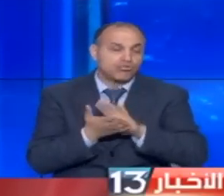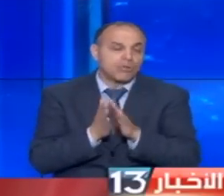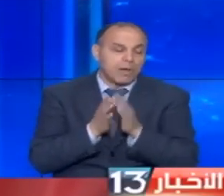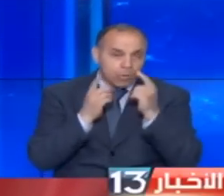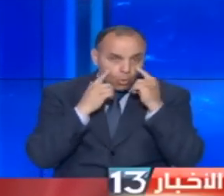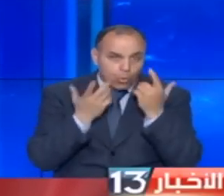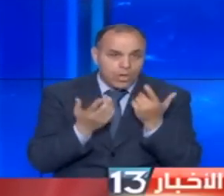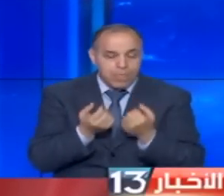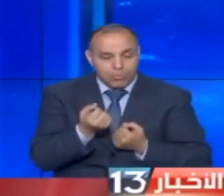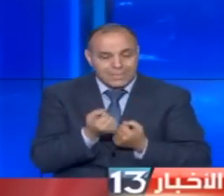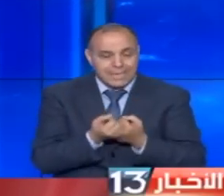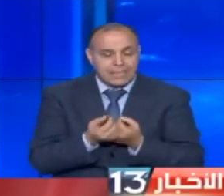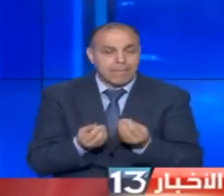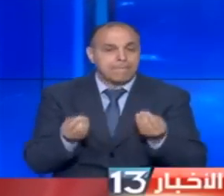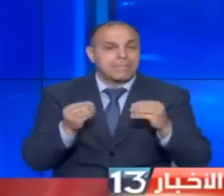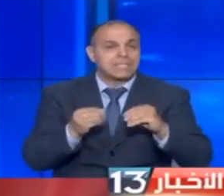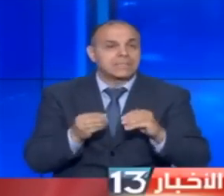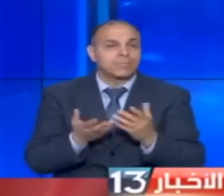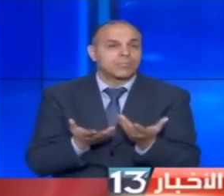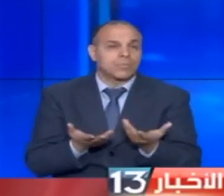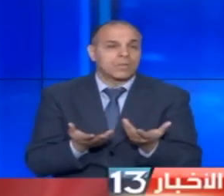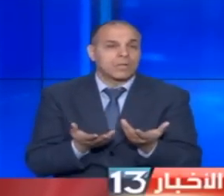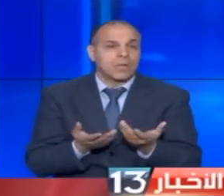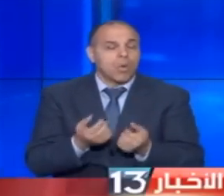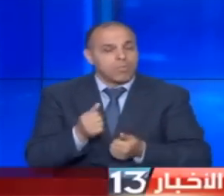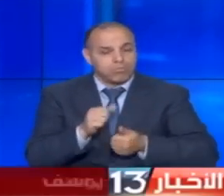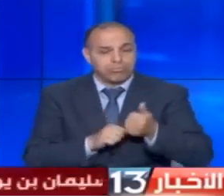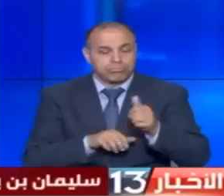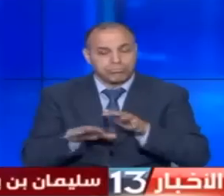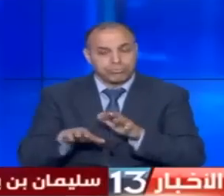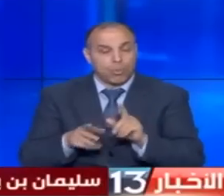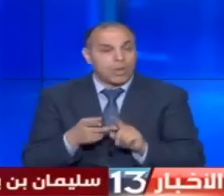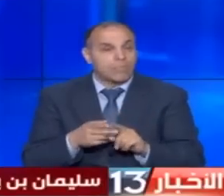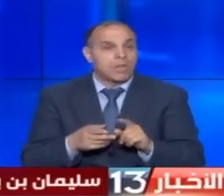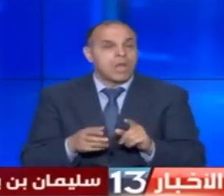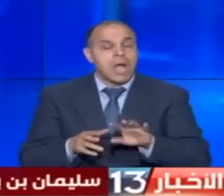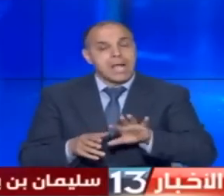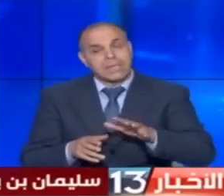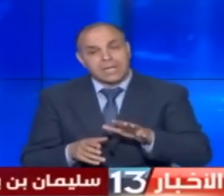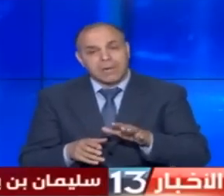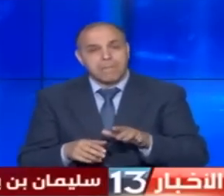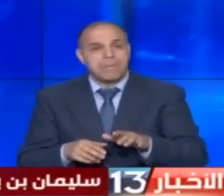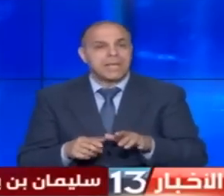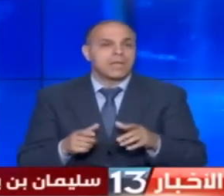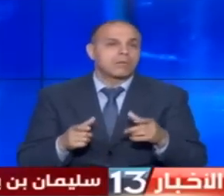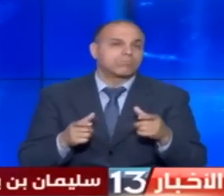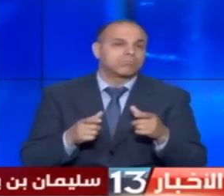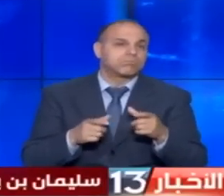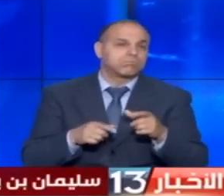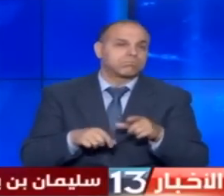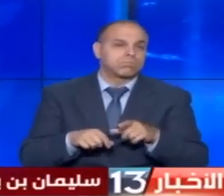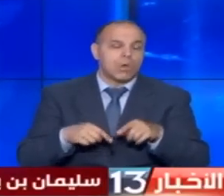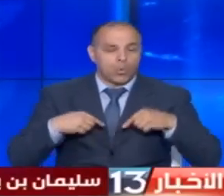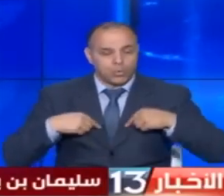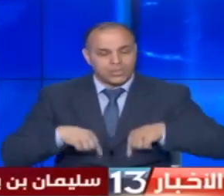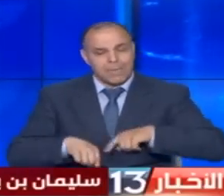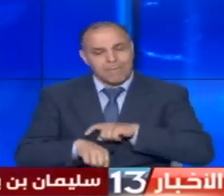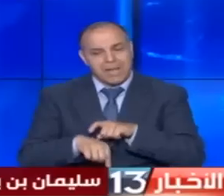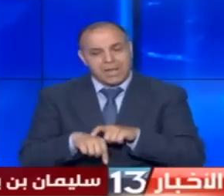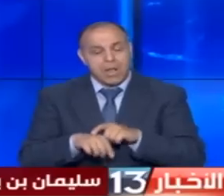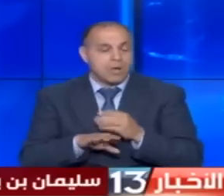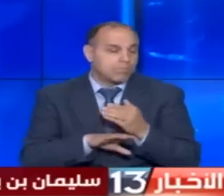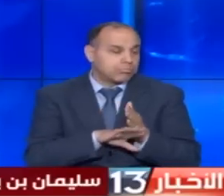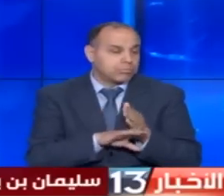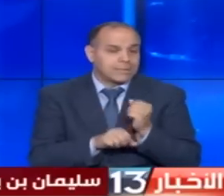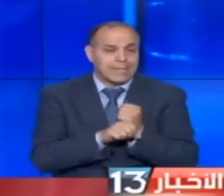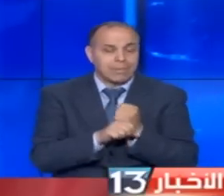لمساعدتها على المزيد الفاعليه والنجاح في تحرك متاحه تقريب بينها وبين المؤسسات المحلي والبيئه